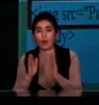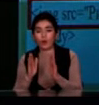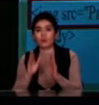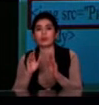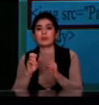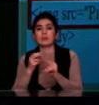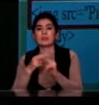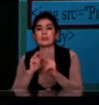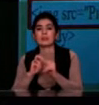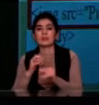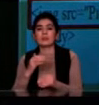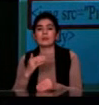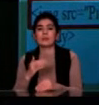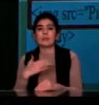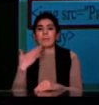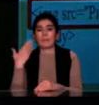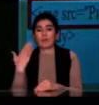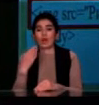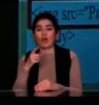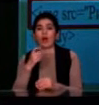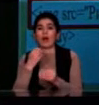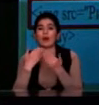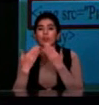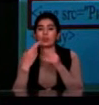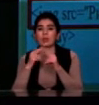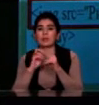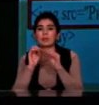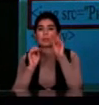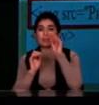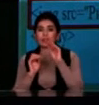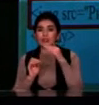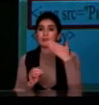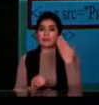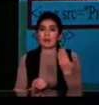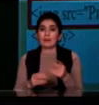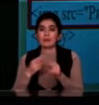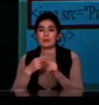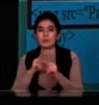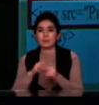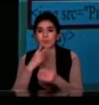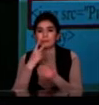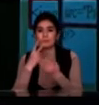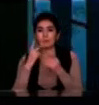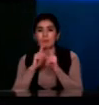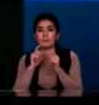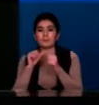с правой стороны. Теперь по отношению к нему текст находится с левой стороны.